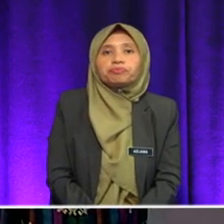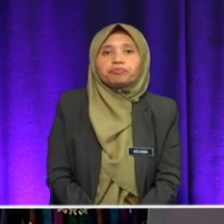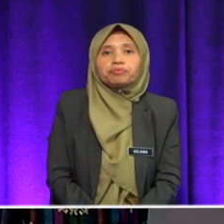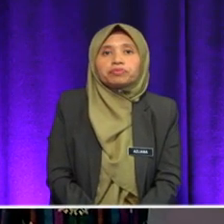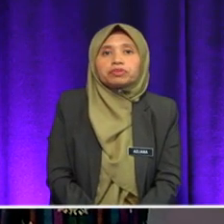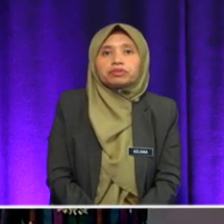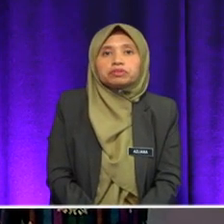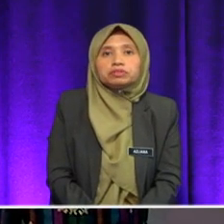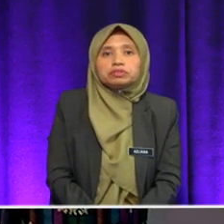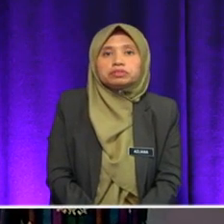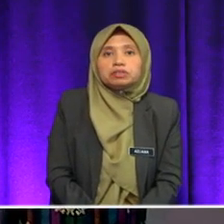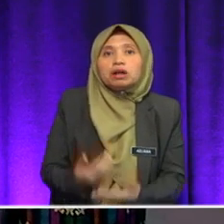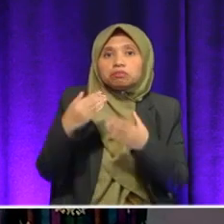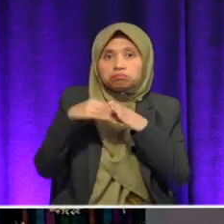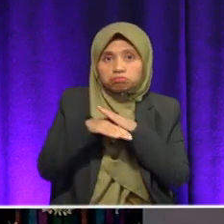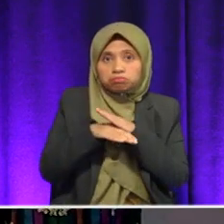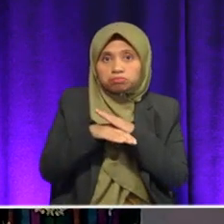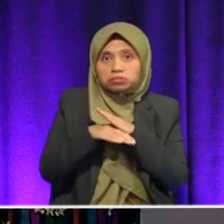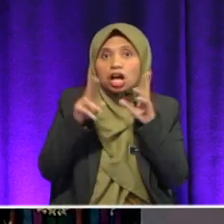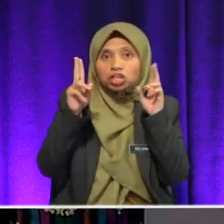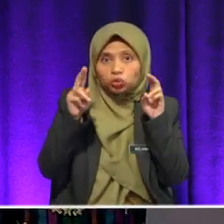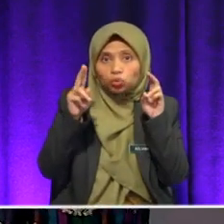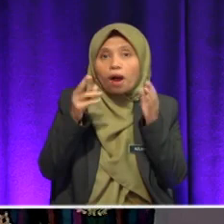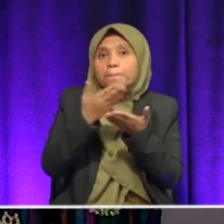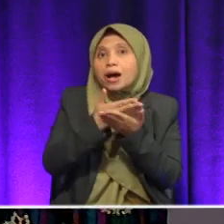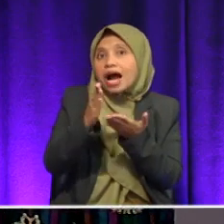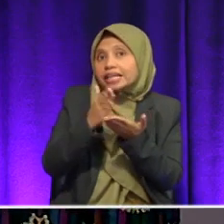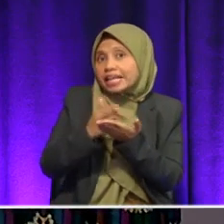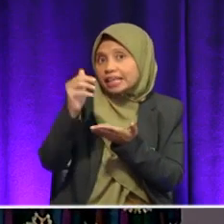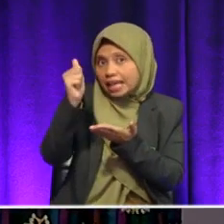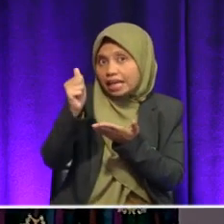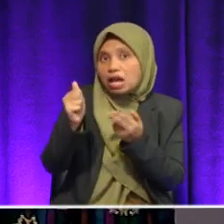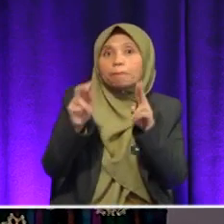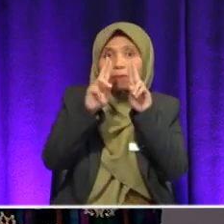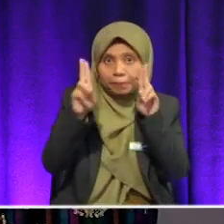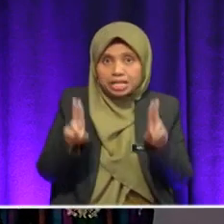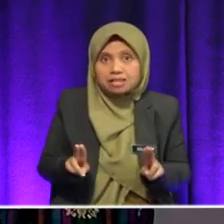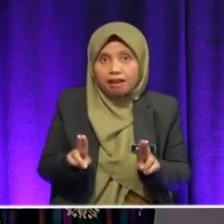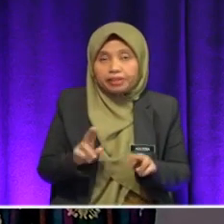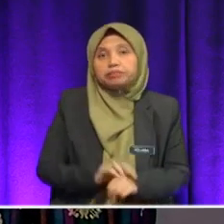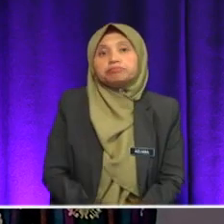saya terus masuk kepada bagian I untuk langkah kita